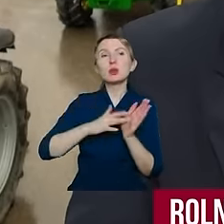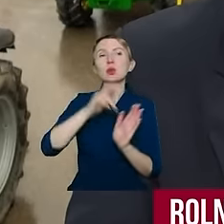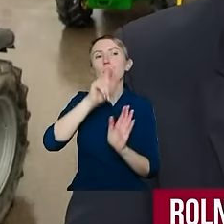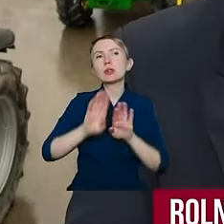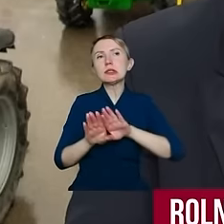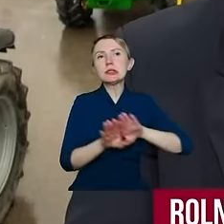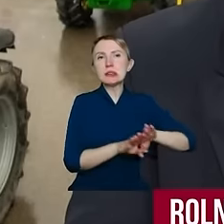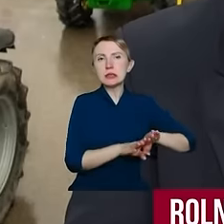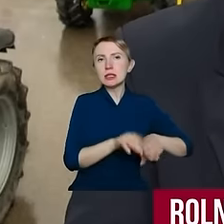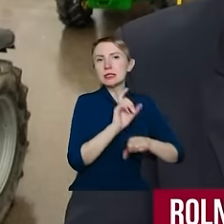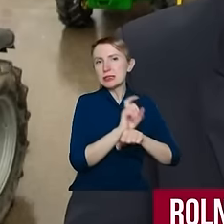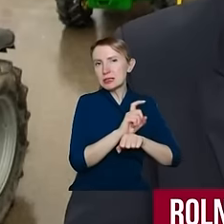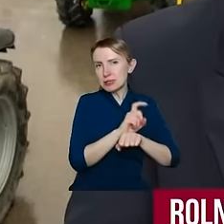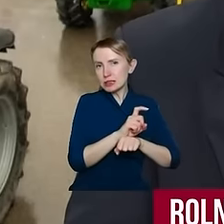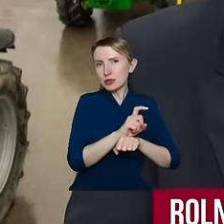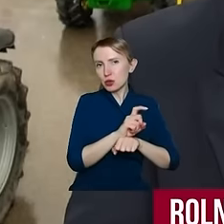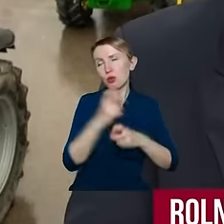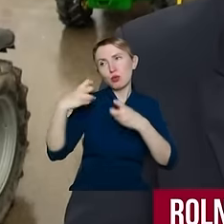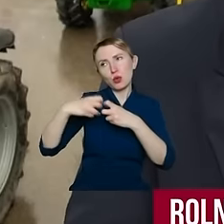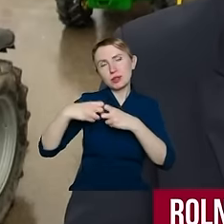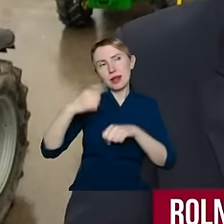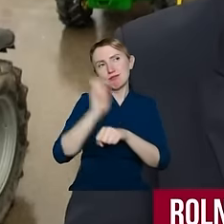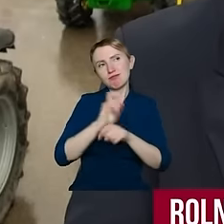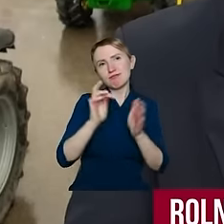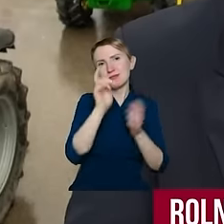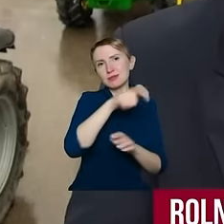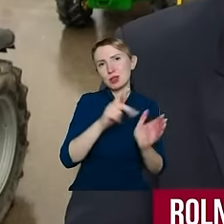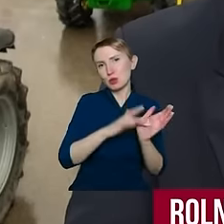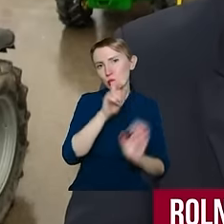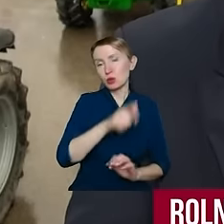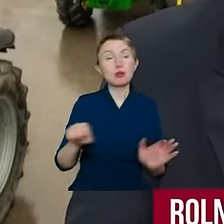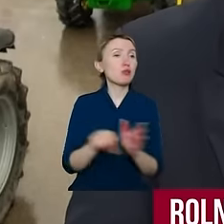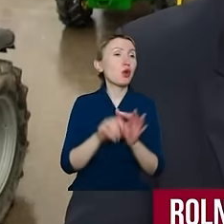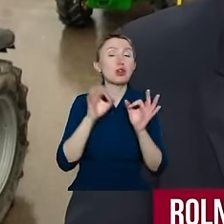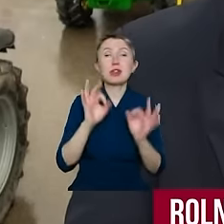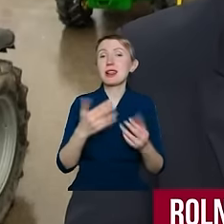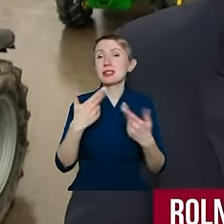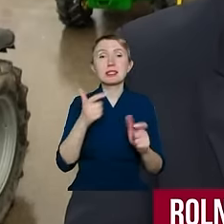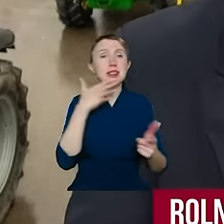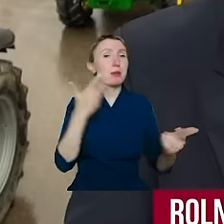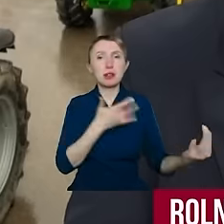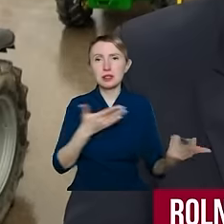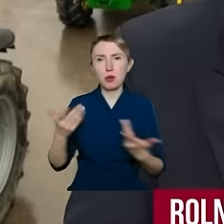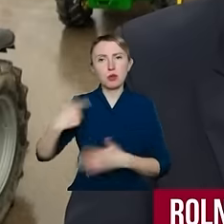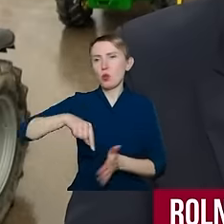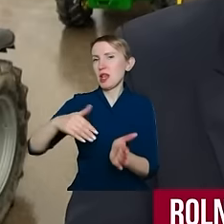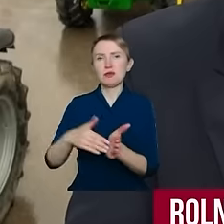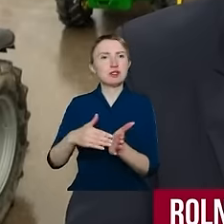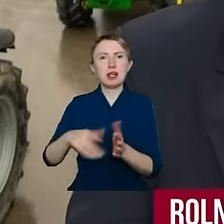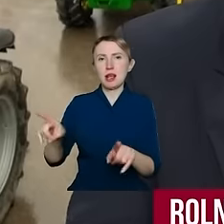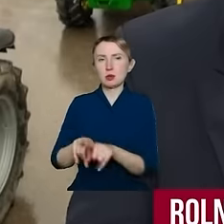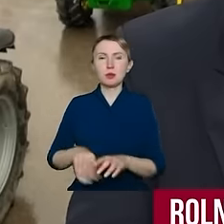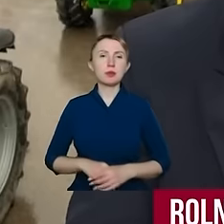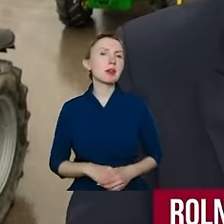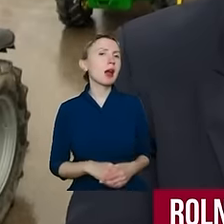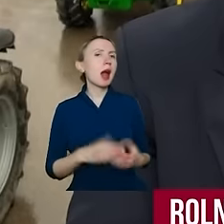nie lekceważą. Oczywiście mam na myśli Brukselę, bo no nic nie jest załatwione do tej pory. Cały czas strajkujemy, u nas tak samo się radzą. A dlaczego doszło